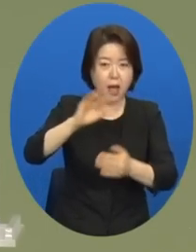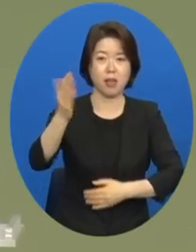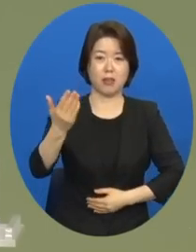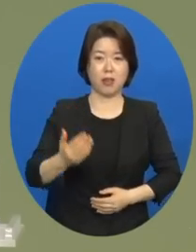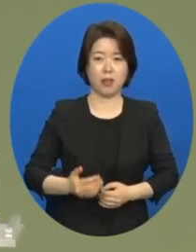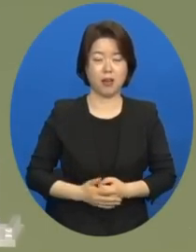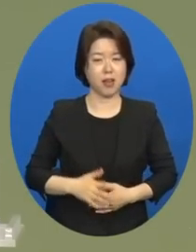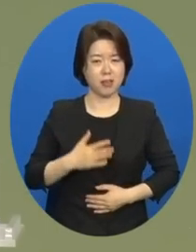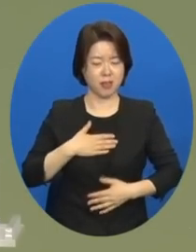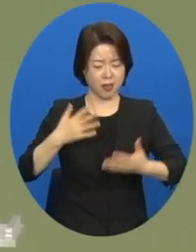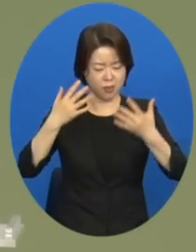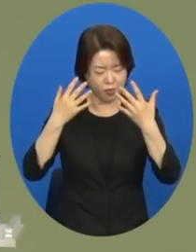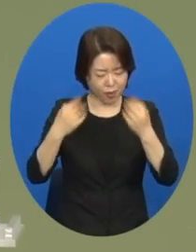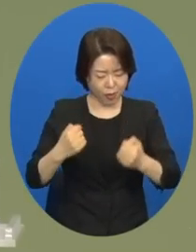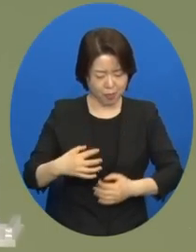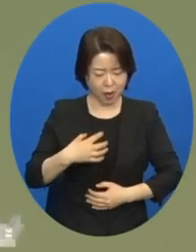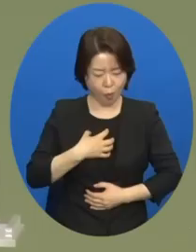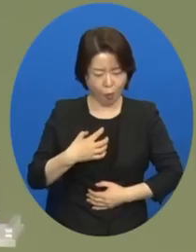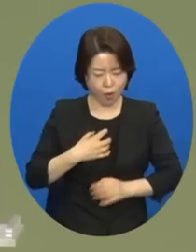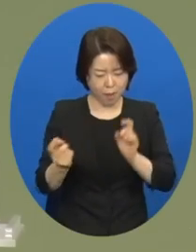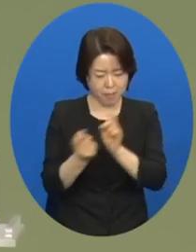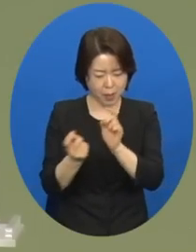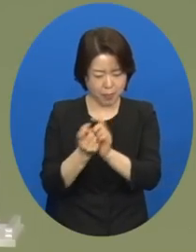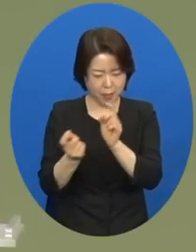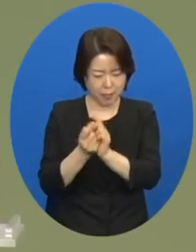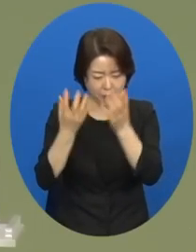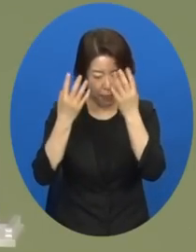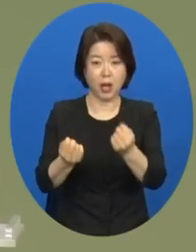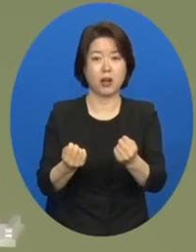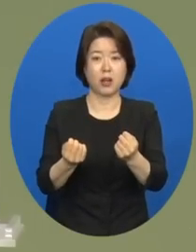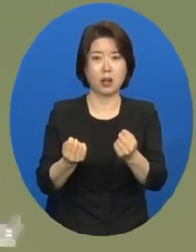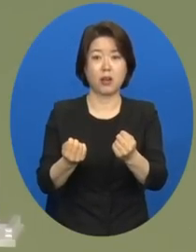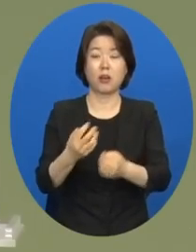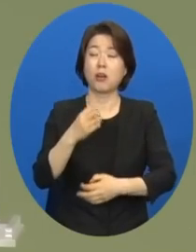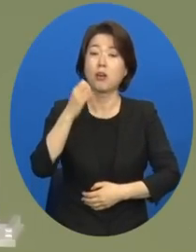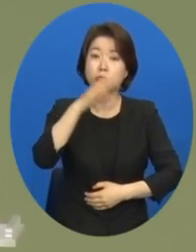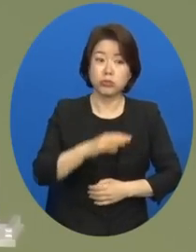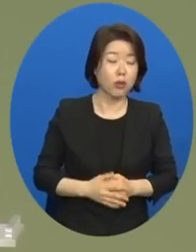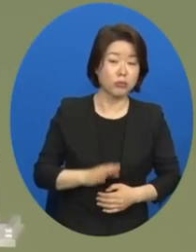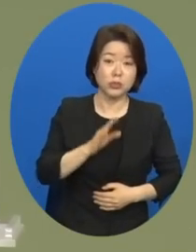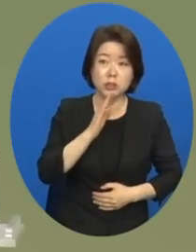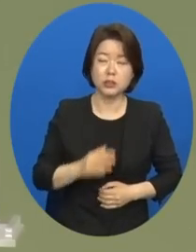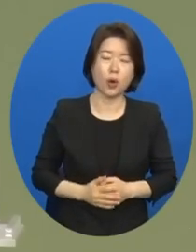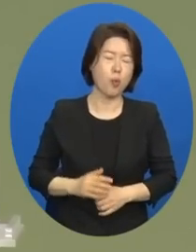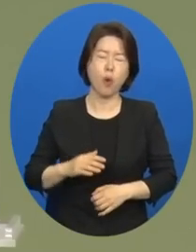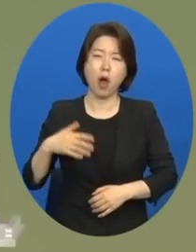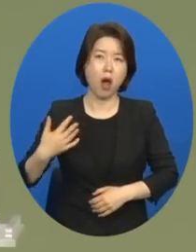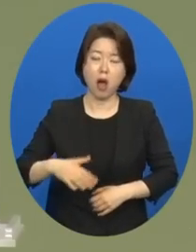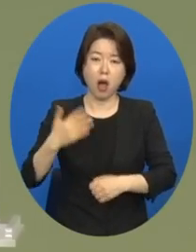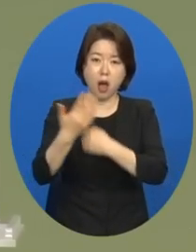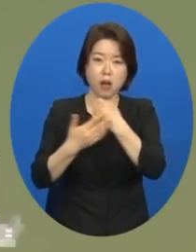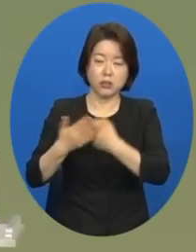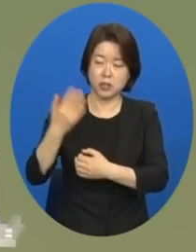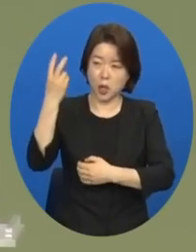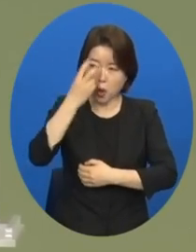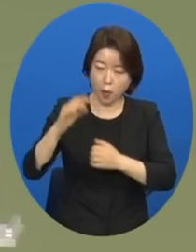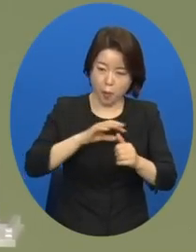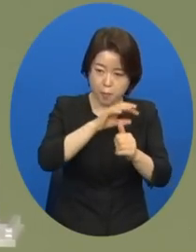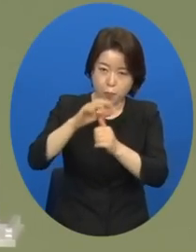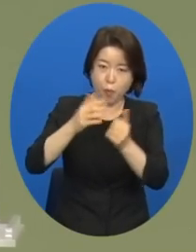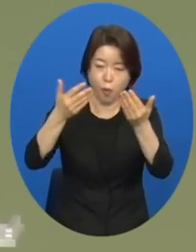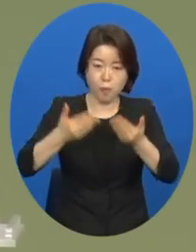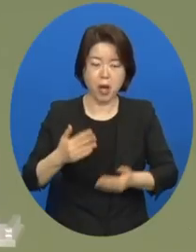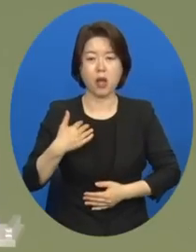내가 얼마나 위기를 많이 당했는데 그냥 진짜 전적인 은혜로 보호를 받고 여기까지